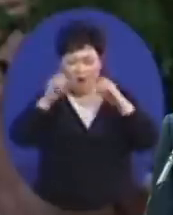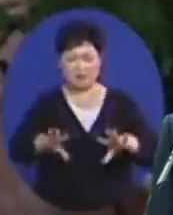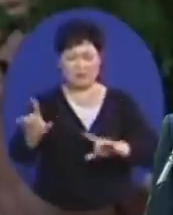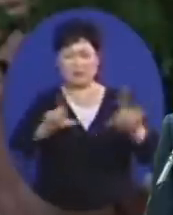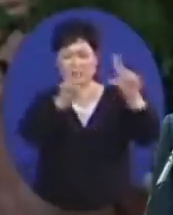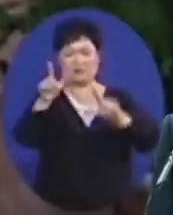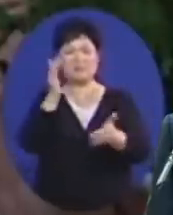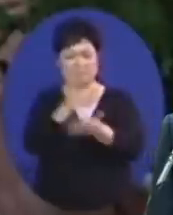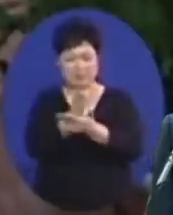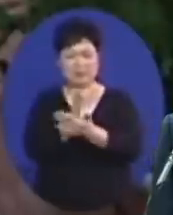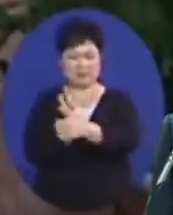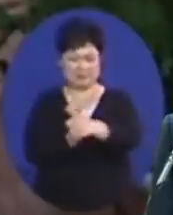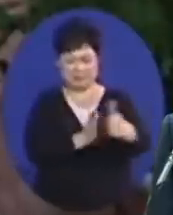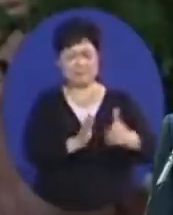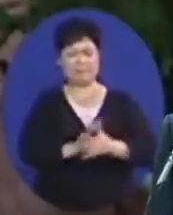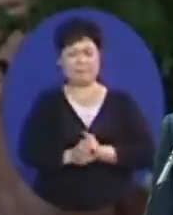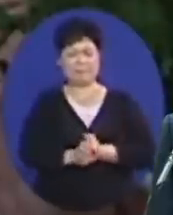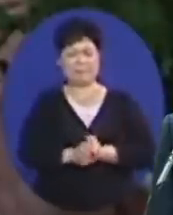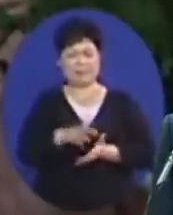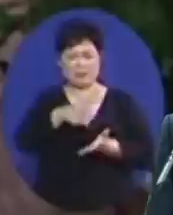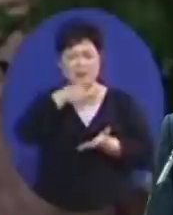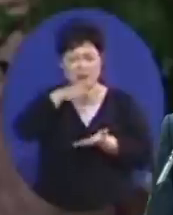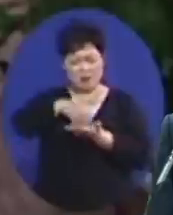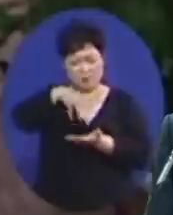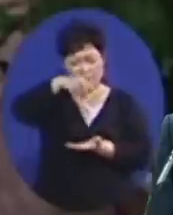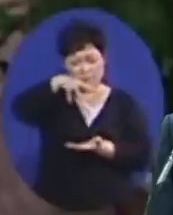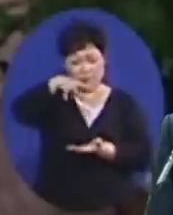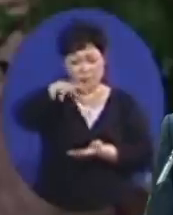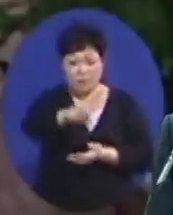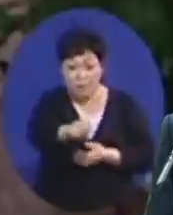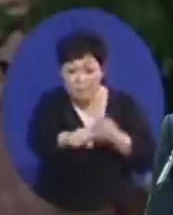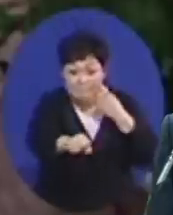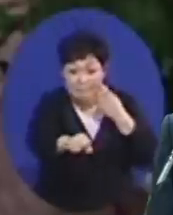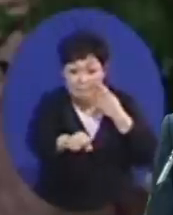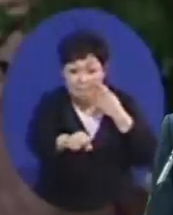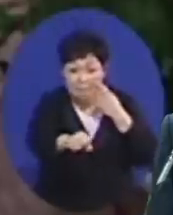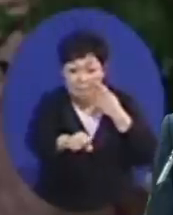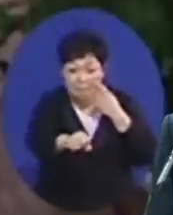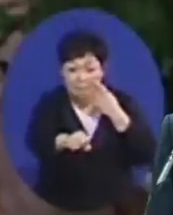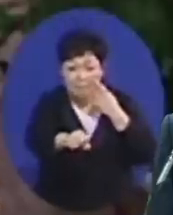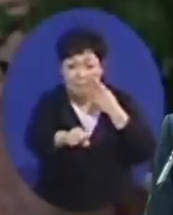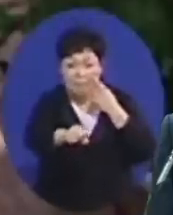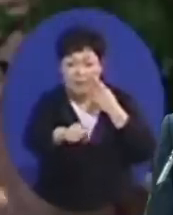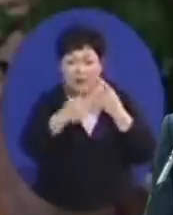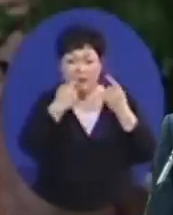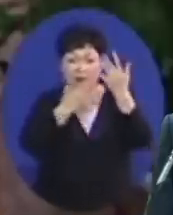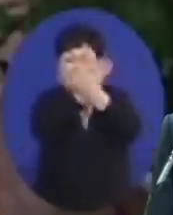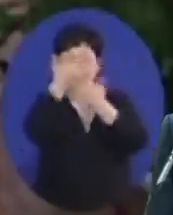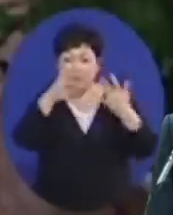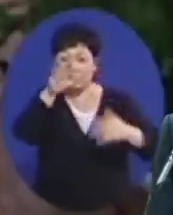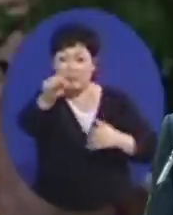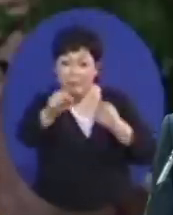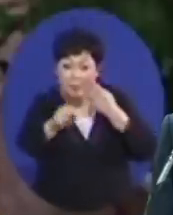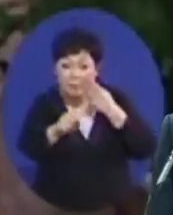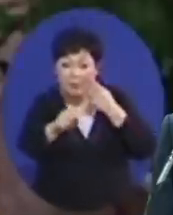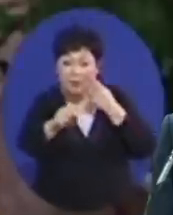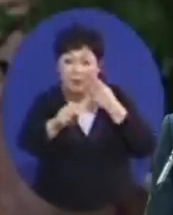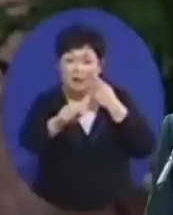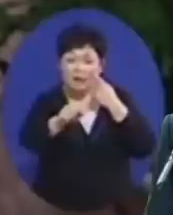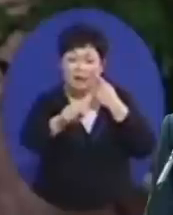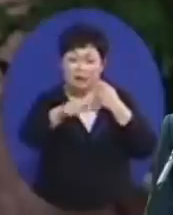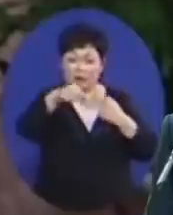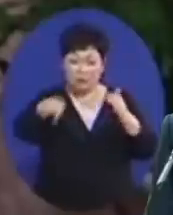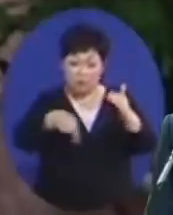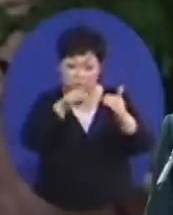말라는 것입니다. 거품도 붙잡아 보세요. 안개도 붙잡아 보세요. 그러나 그